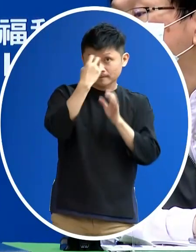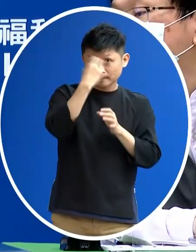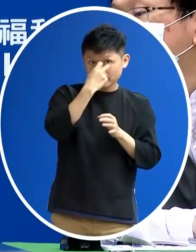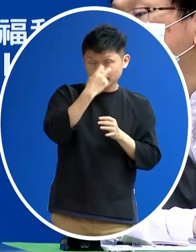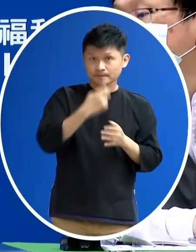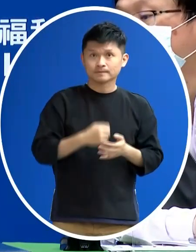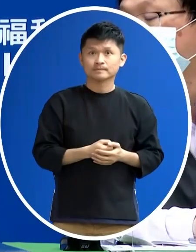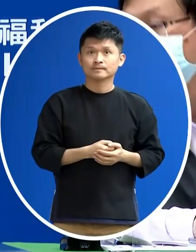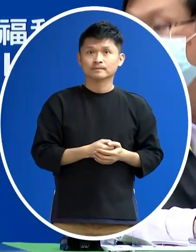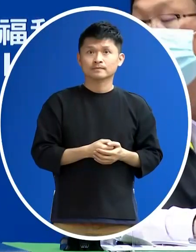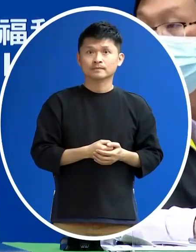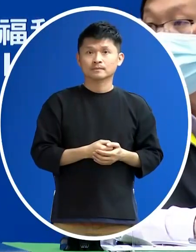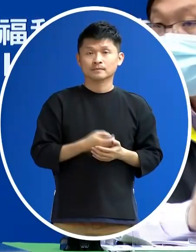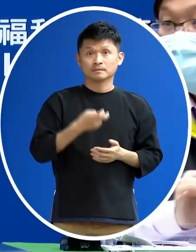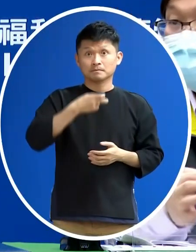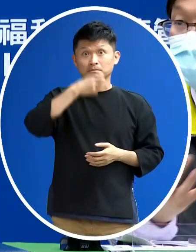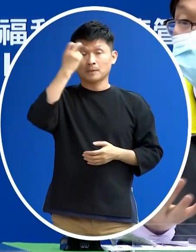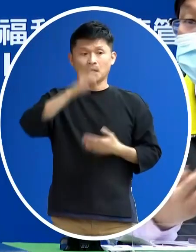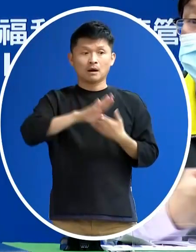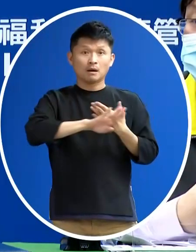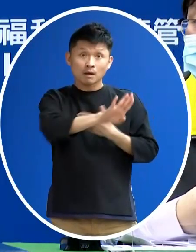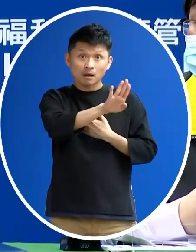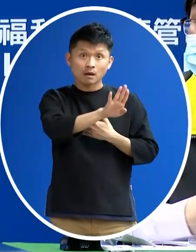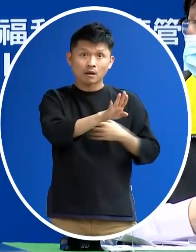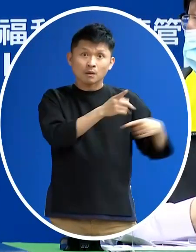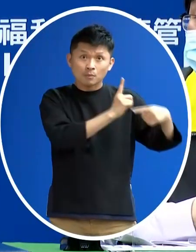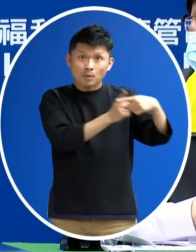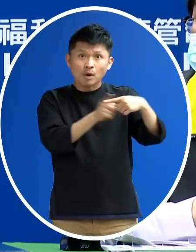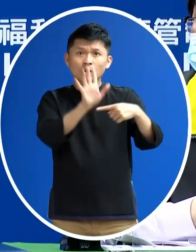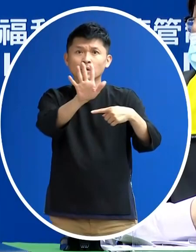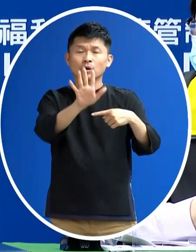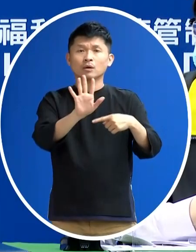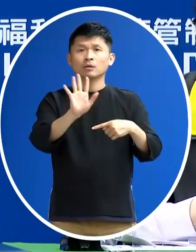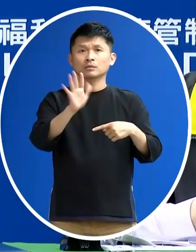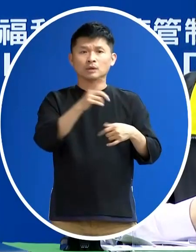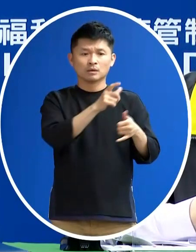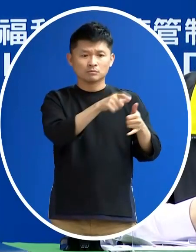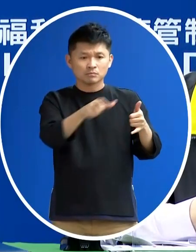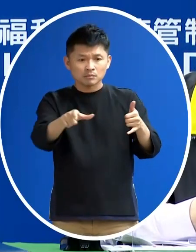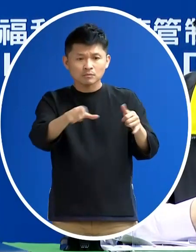另外的在同团也有人确诊。哦，不过资料还没有送上来。